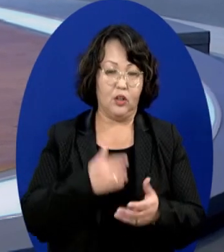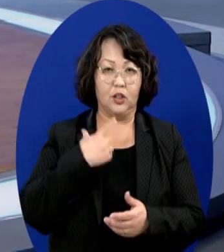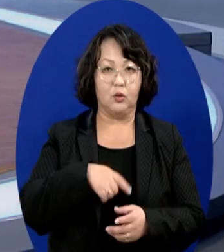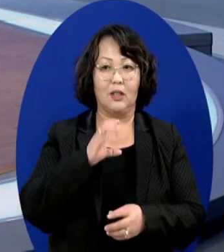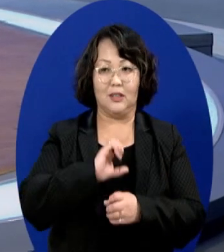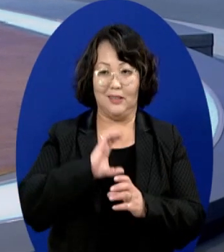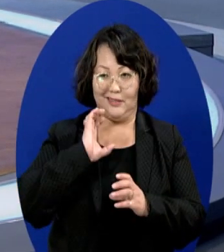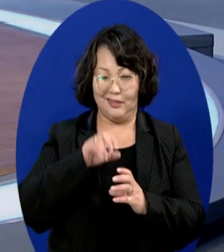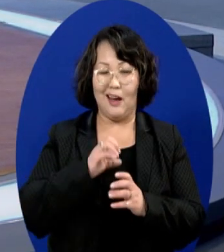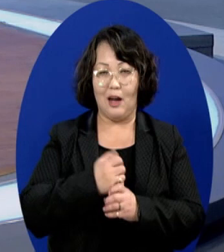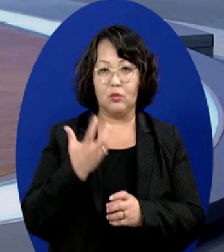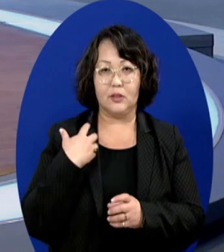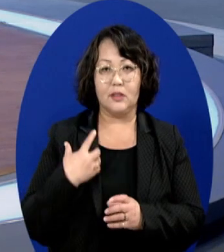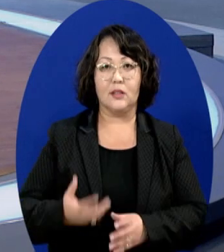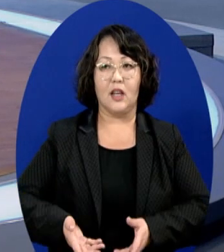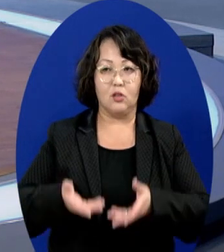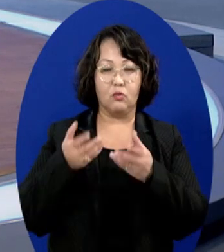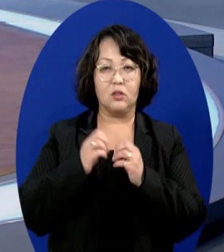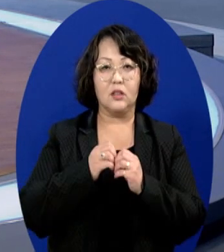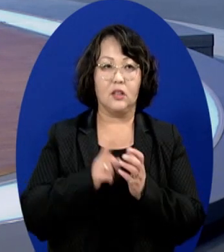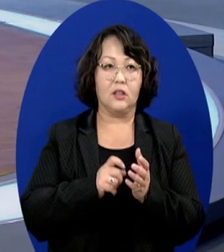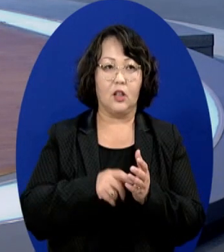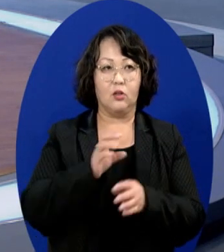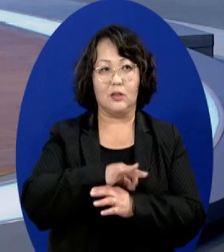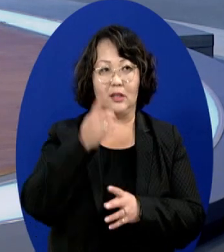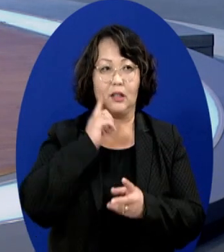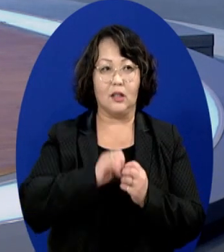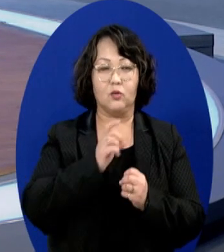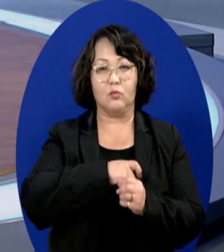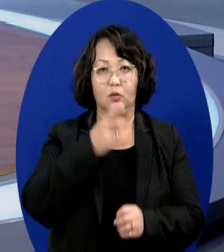хариуцлагыг дээшлүүлэхэд анхаарах хэрэгтэй гэж төсөл санаачлагчид хүсэж байна.